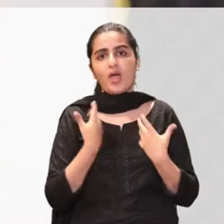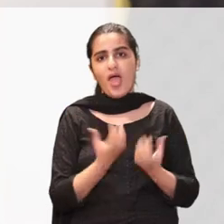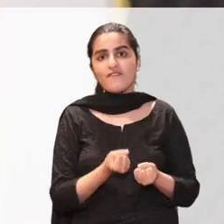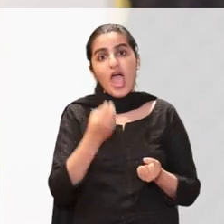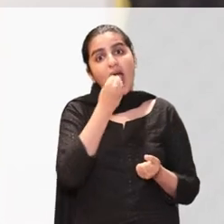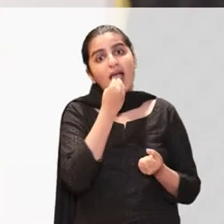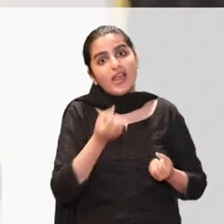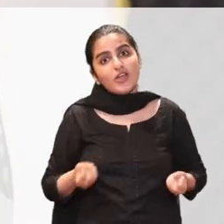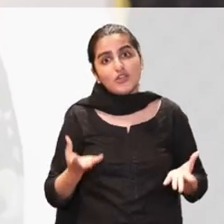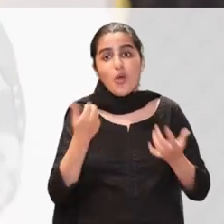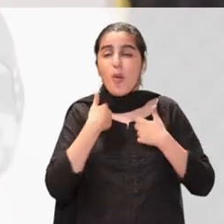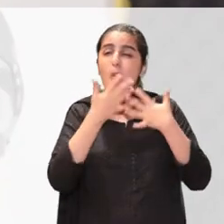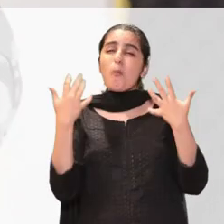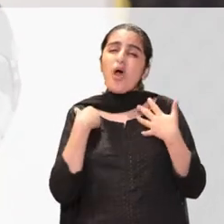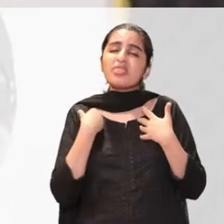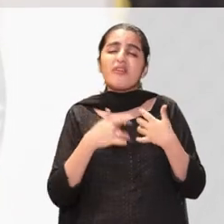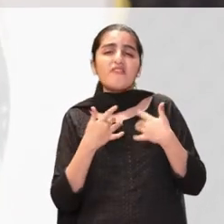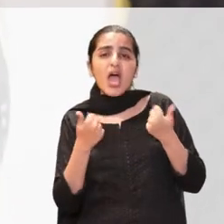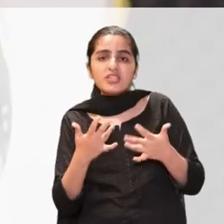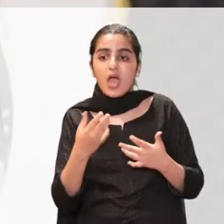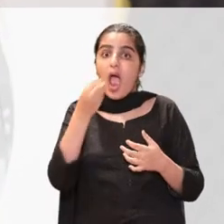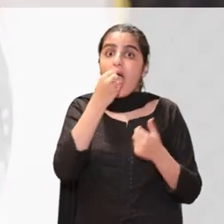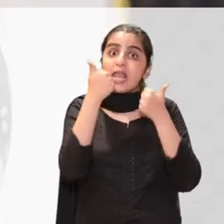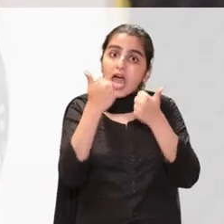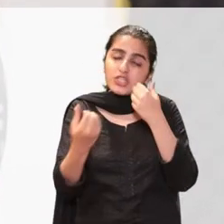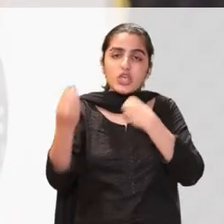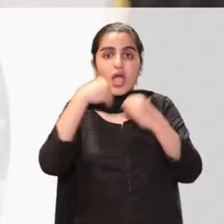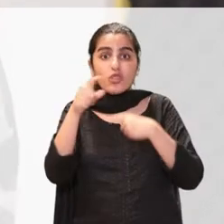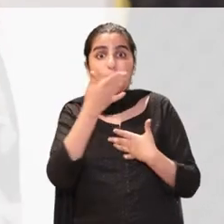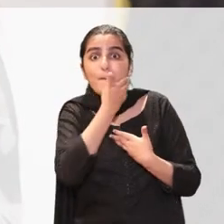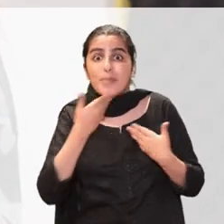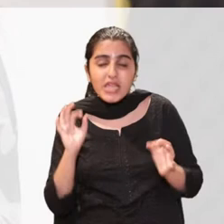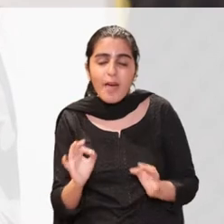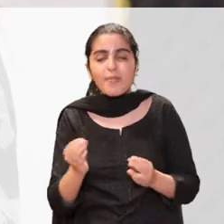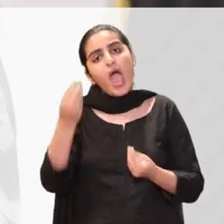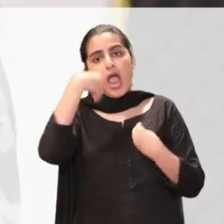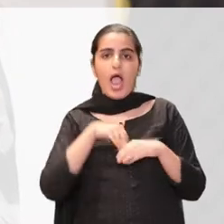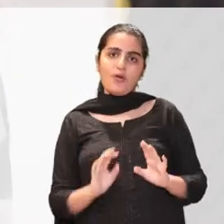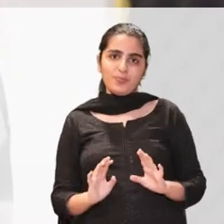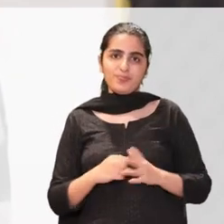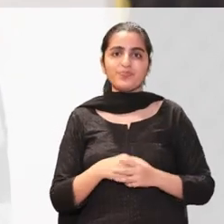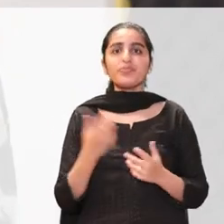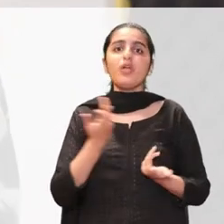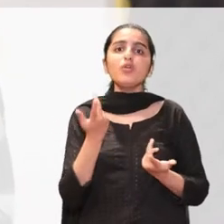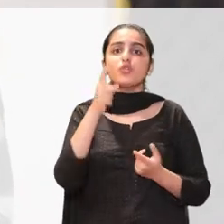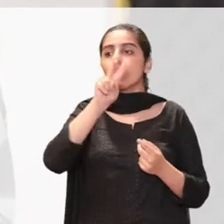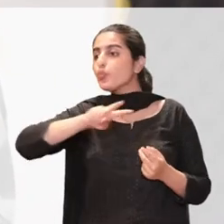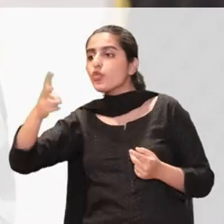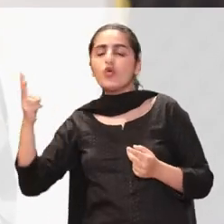समझ लिया अब बात करते हैं जो सिगरेट पीते वह सिगरेट पीने से